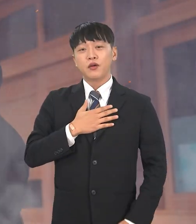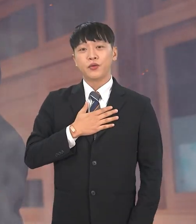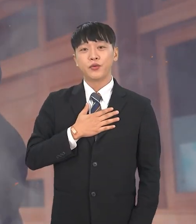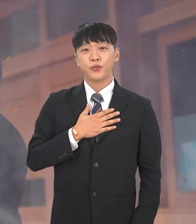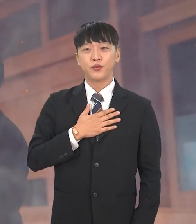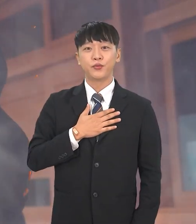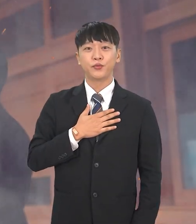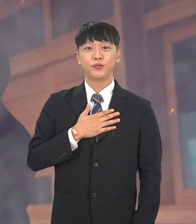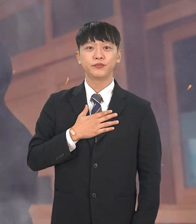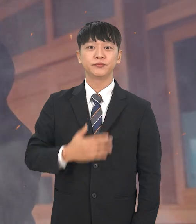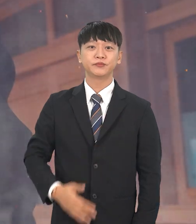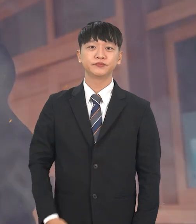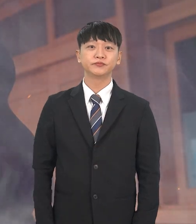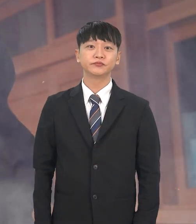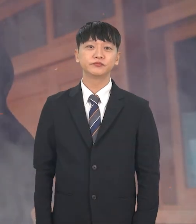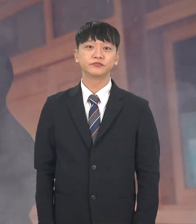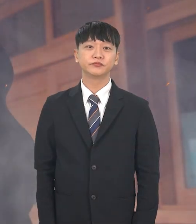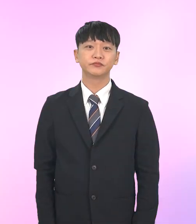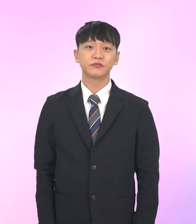살았다.